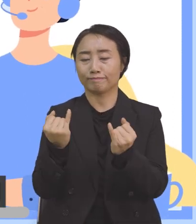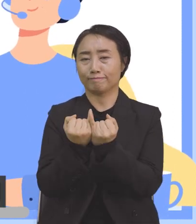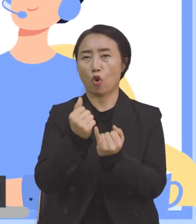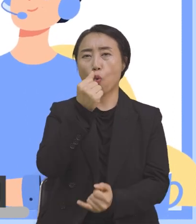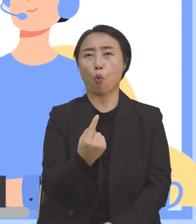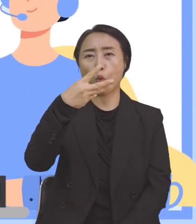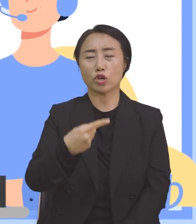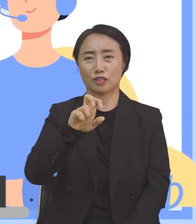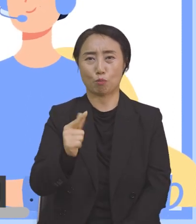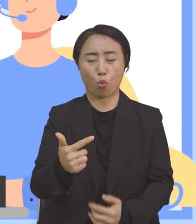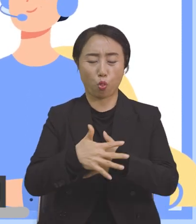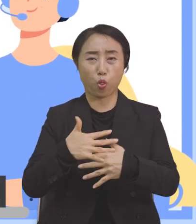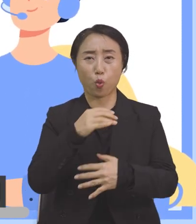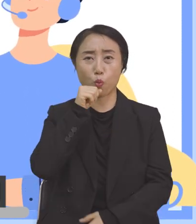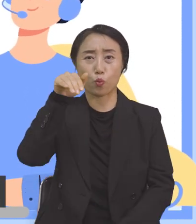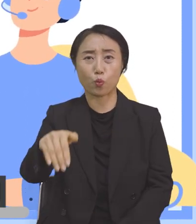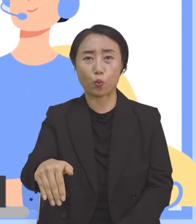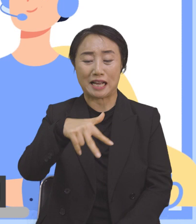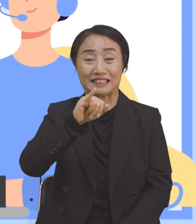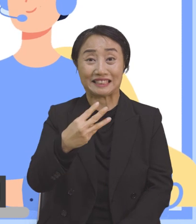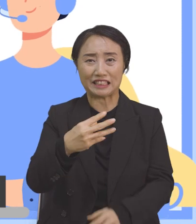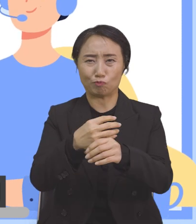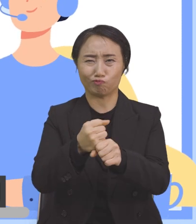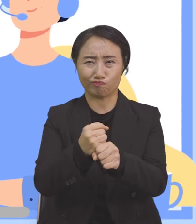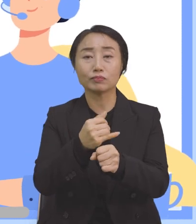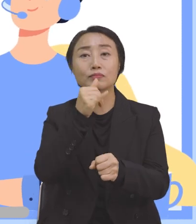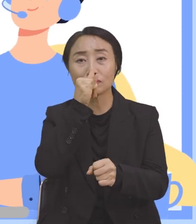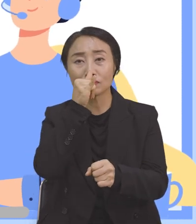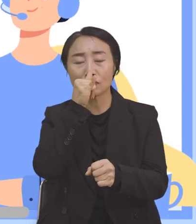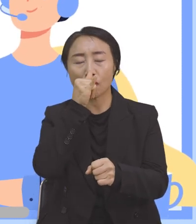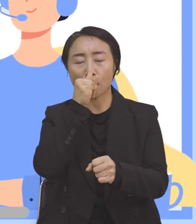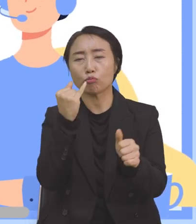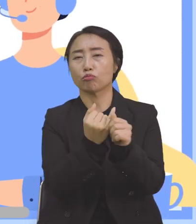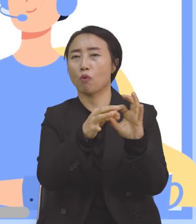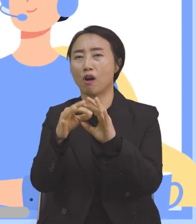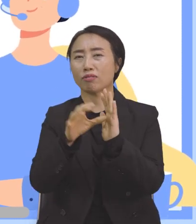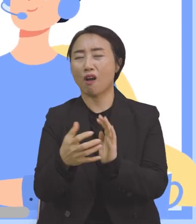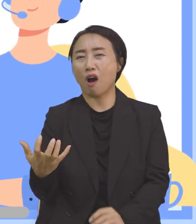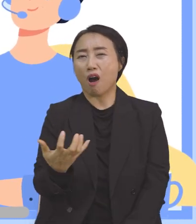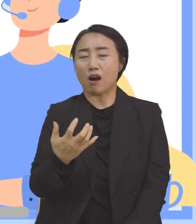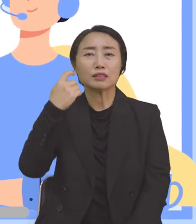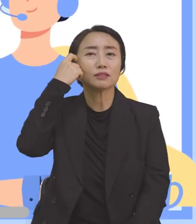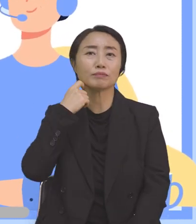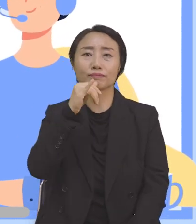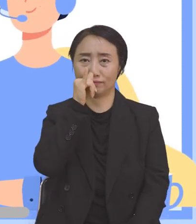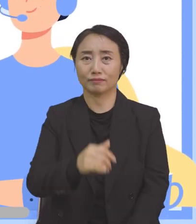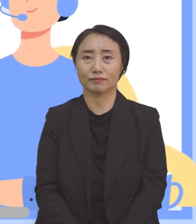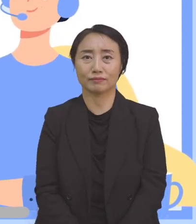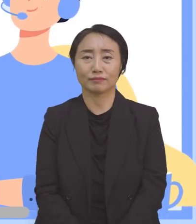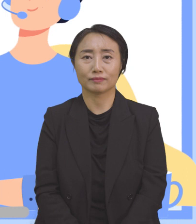여성 호르몬 수치가 낮아져서 질의 위축이 발생하기 때문에 부부관계 시 더욱 통증을 느낄 수